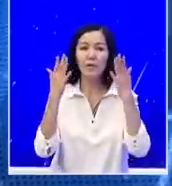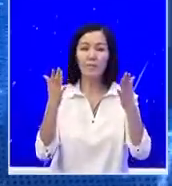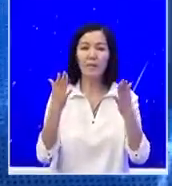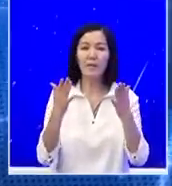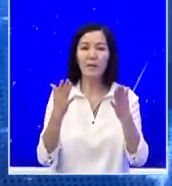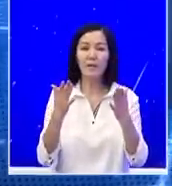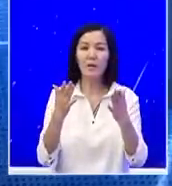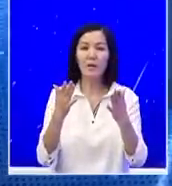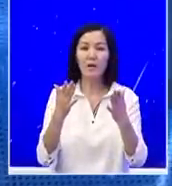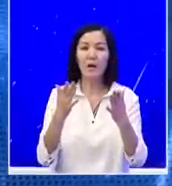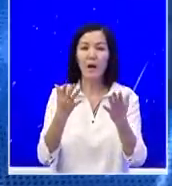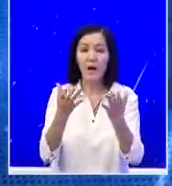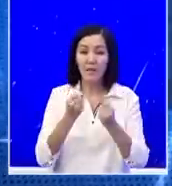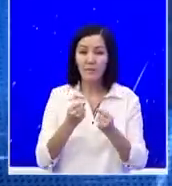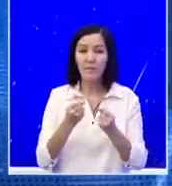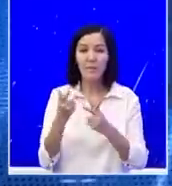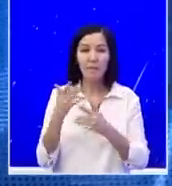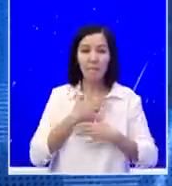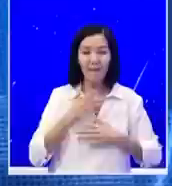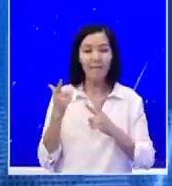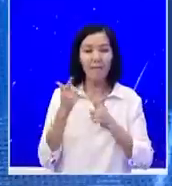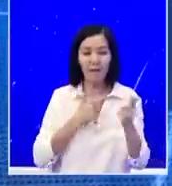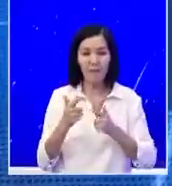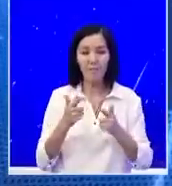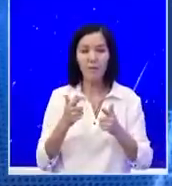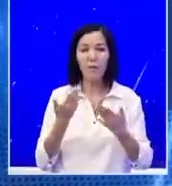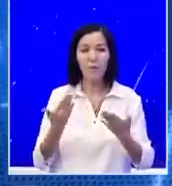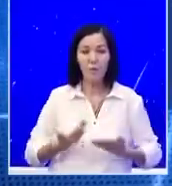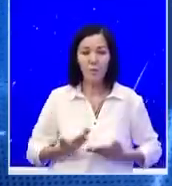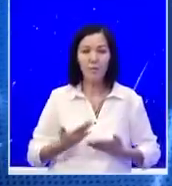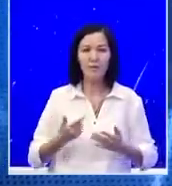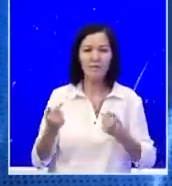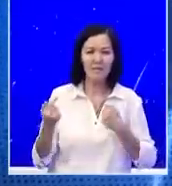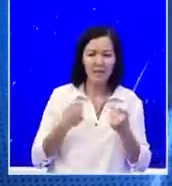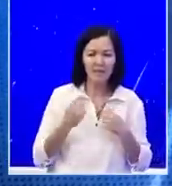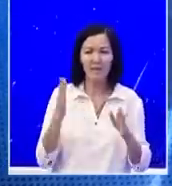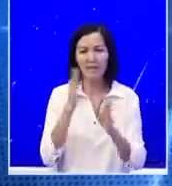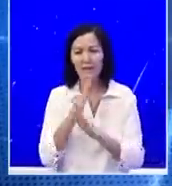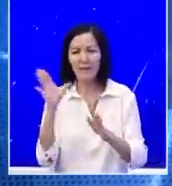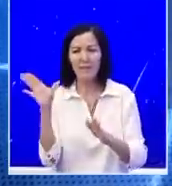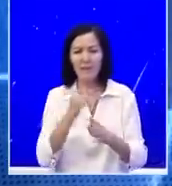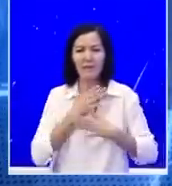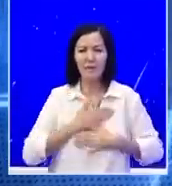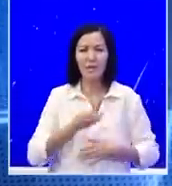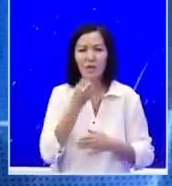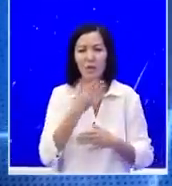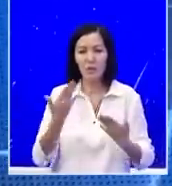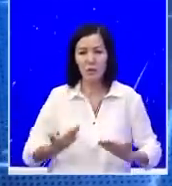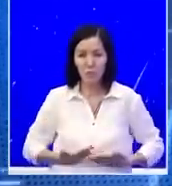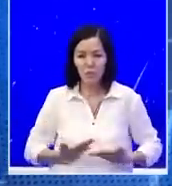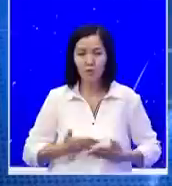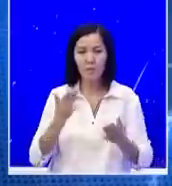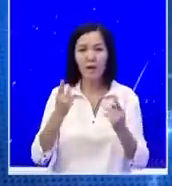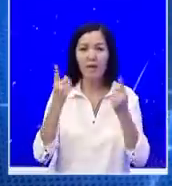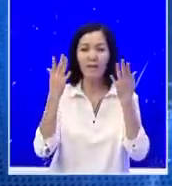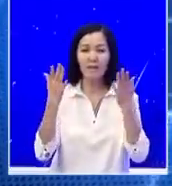аламын десе де дайын. Алланың маған нәсіп еткен өміріне де сынағына да разымын. Мен жақсы өмір сүрдім. Маған Алла